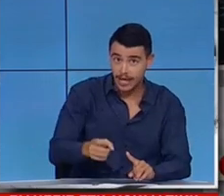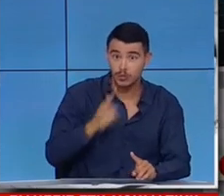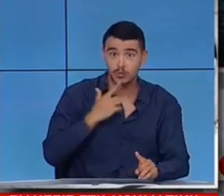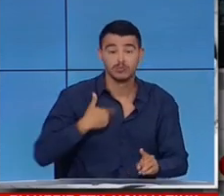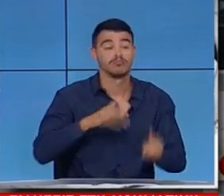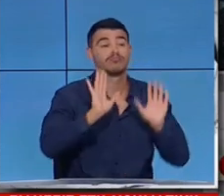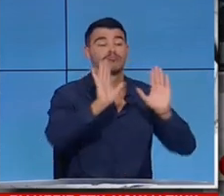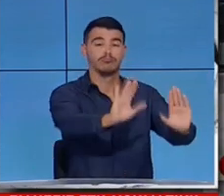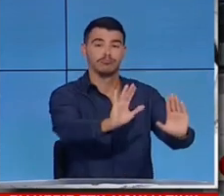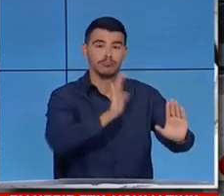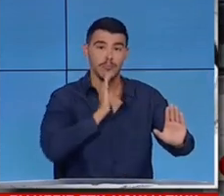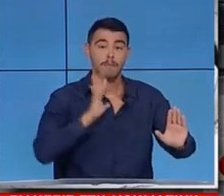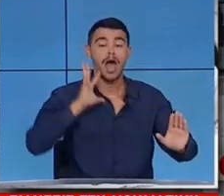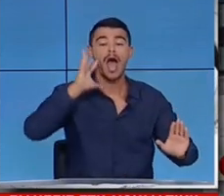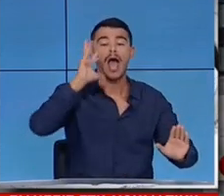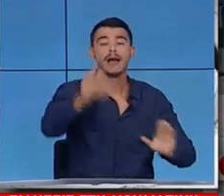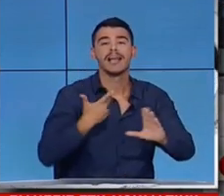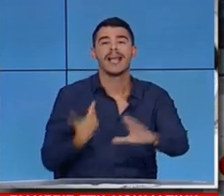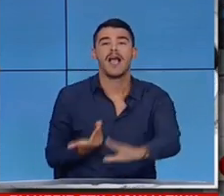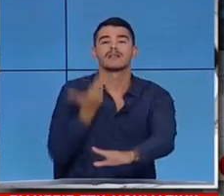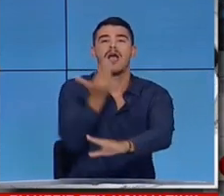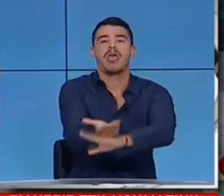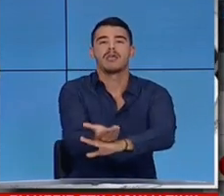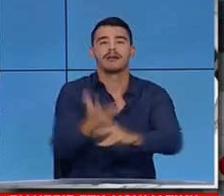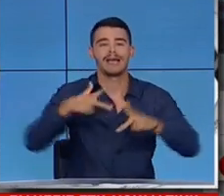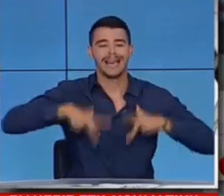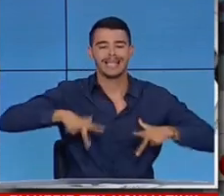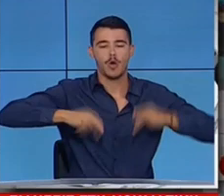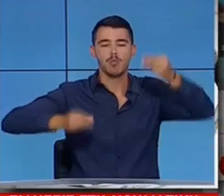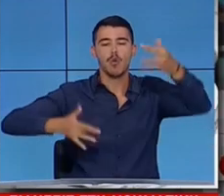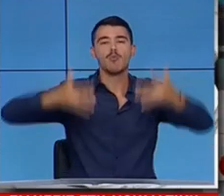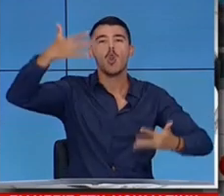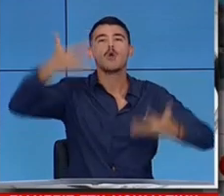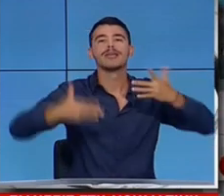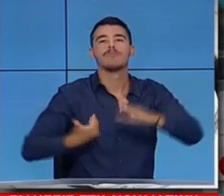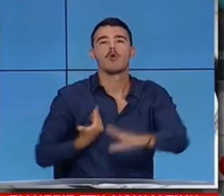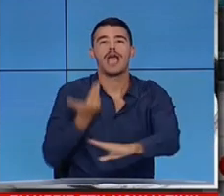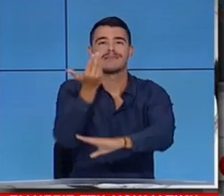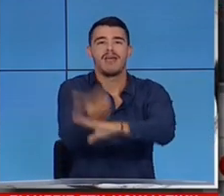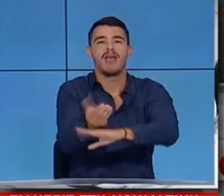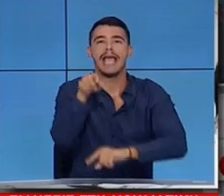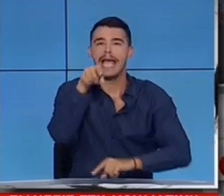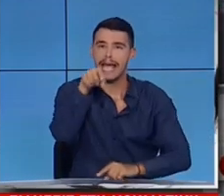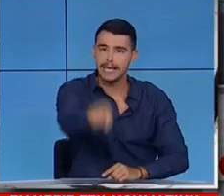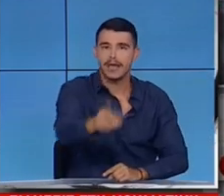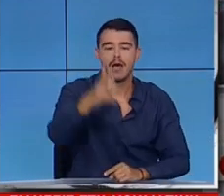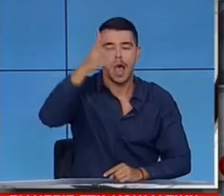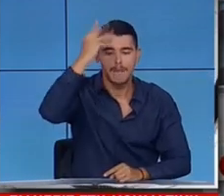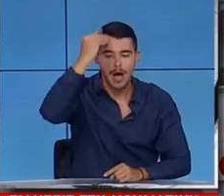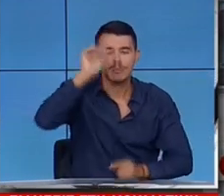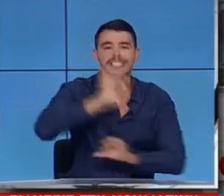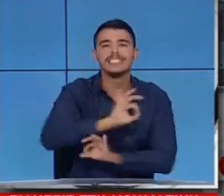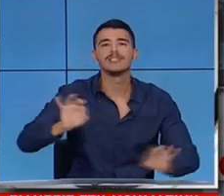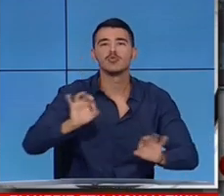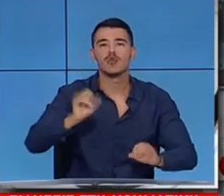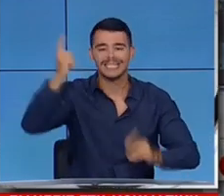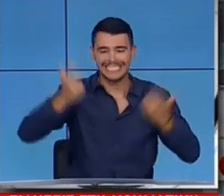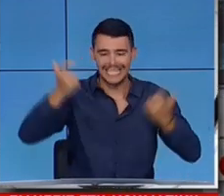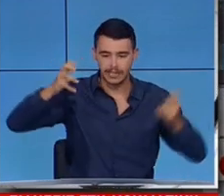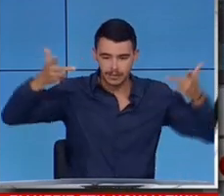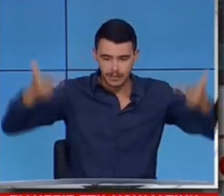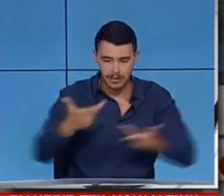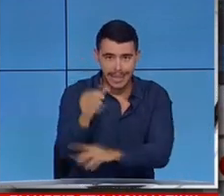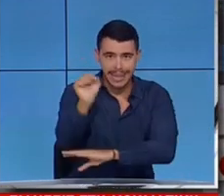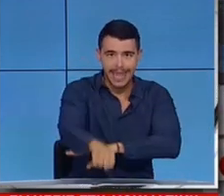του προϋπολογισμού. Όπου στον προϋπολογισμό ακριβώς θα φανεί το τι έχει καταφέρει η διαπραγμάτευση η οποία αυτή τη